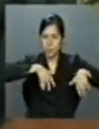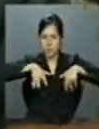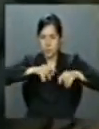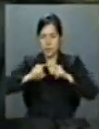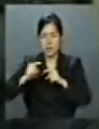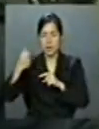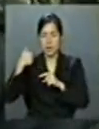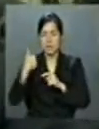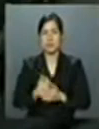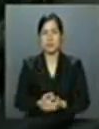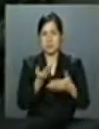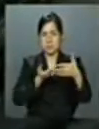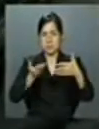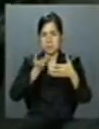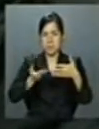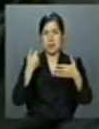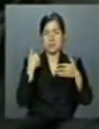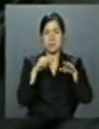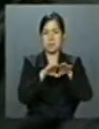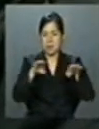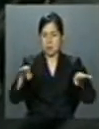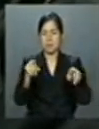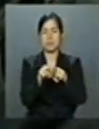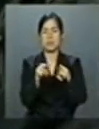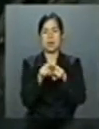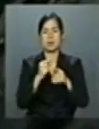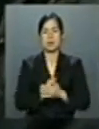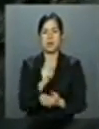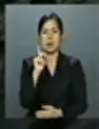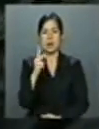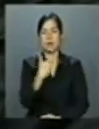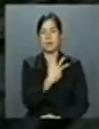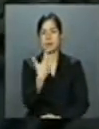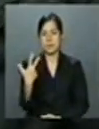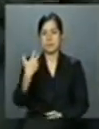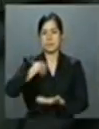ให้เป็นไปแบบมีมาตรฐานพัทราพรตั้งงามไทย PBS รายงาน